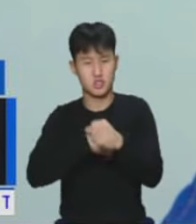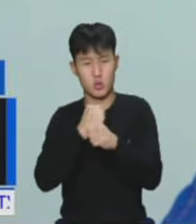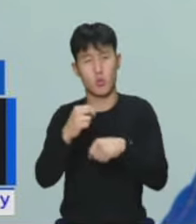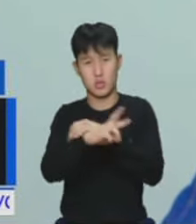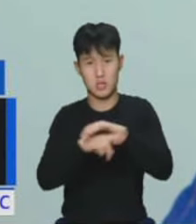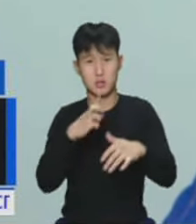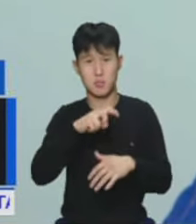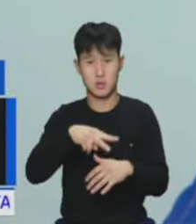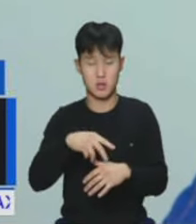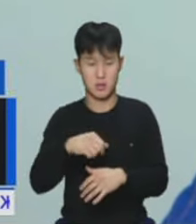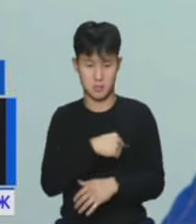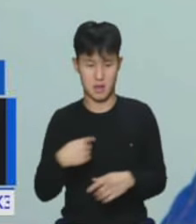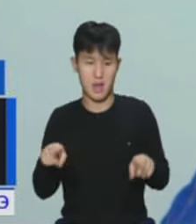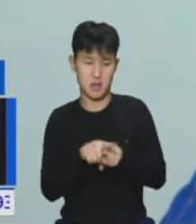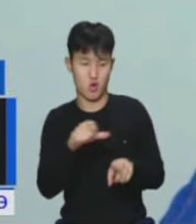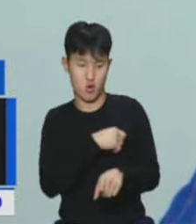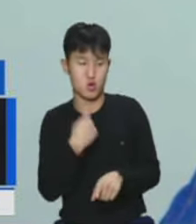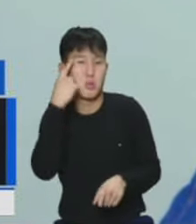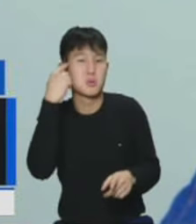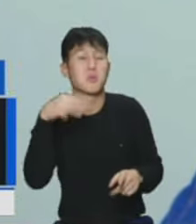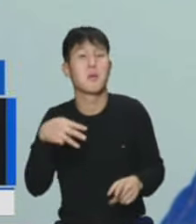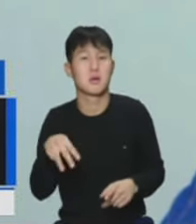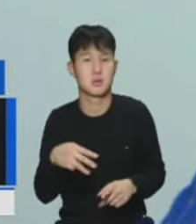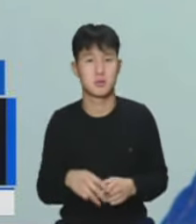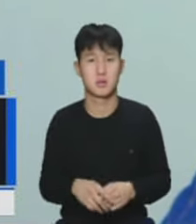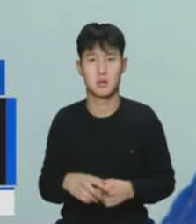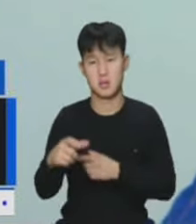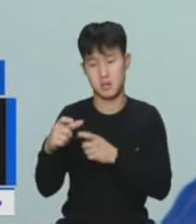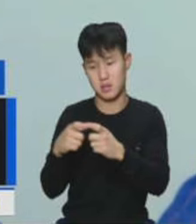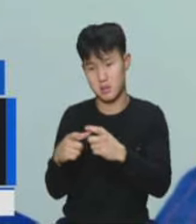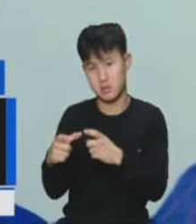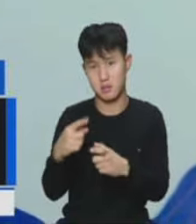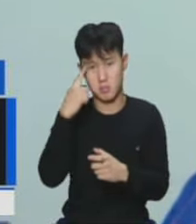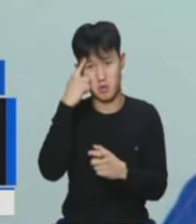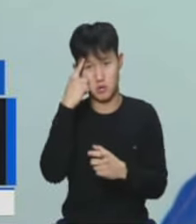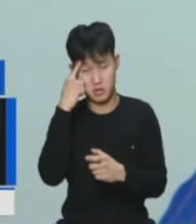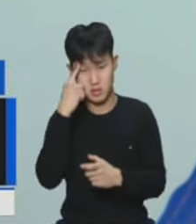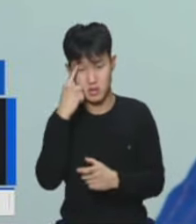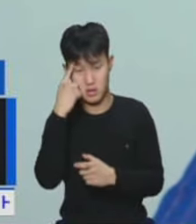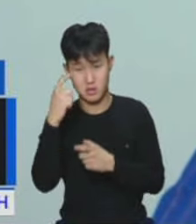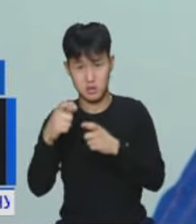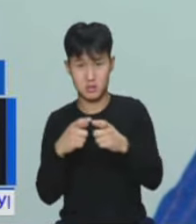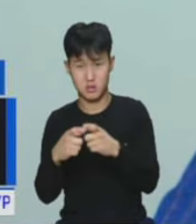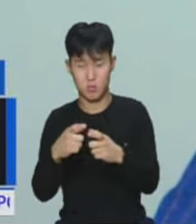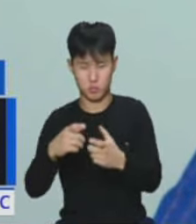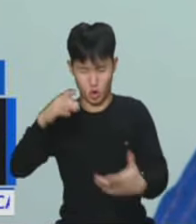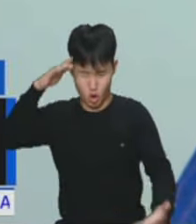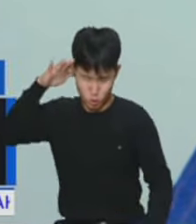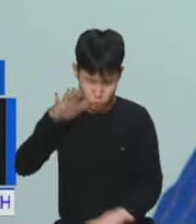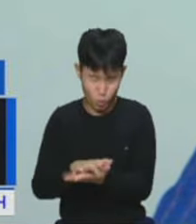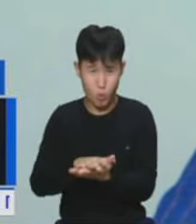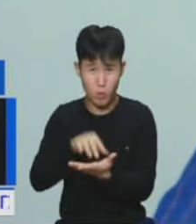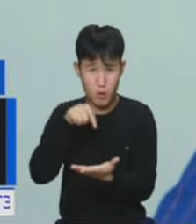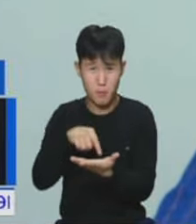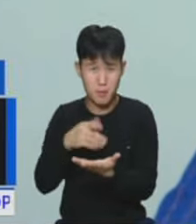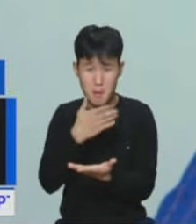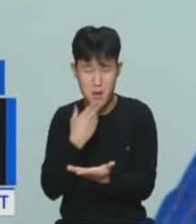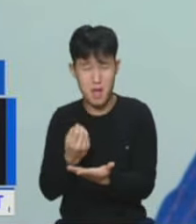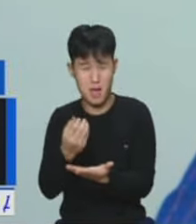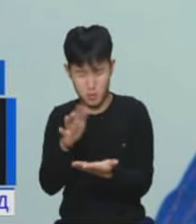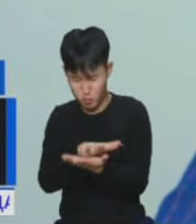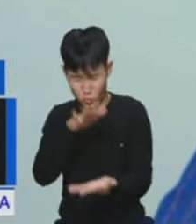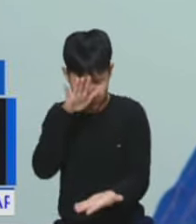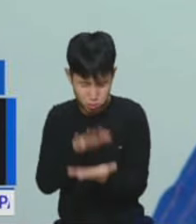митиг өөрсчгөө бодож байд магадгүй. Тэр эдийн засгийн Монголын эдийн засгийг янгхотлно. Бүр байхгүй утлан